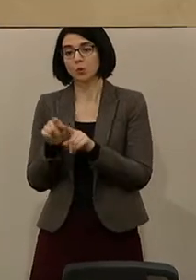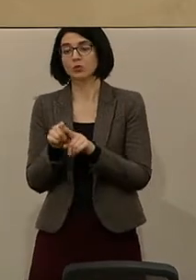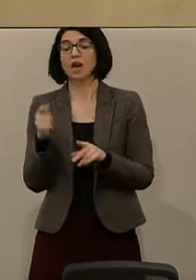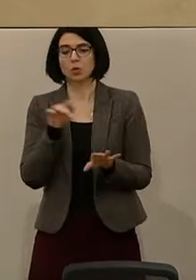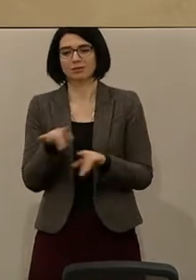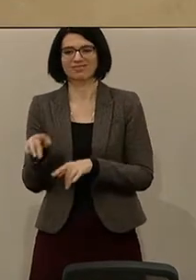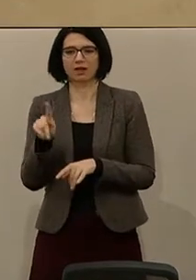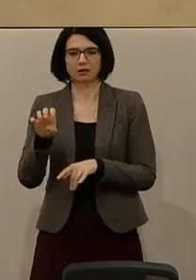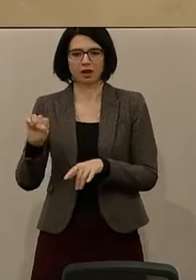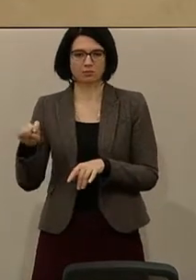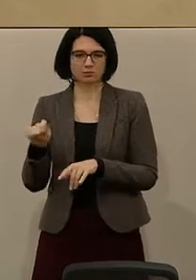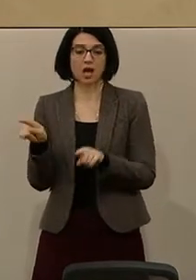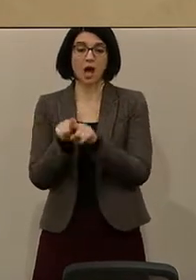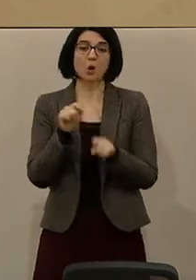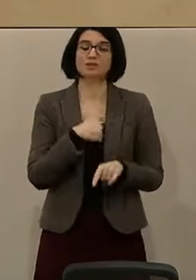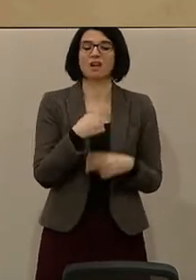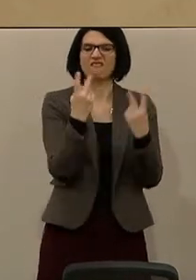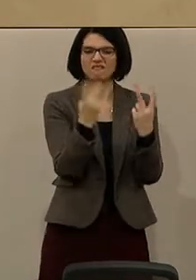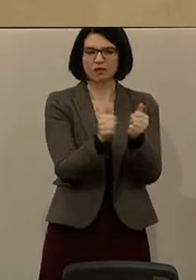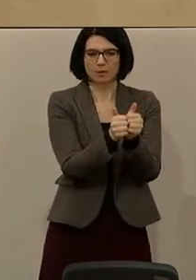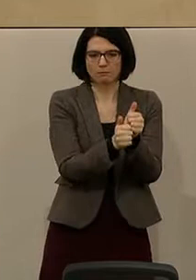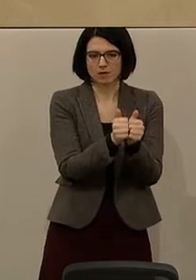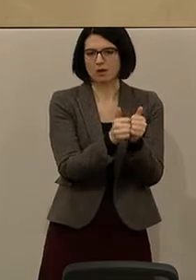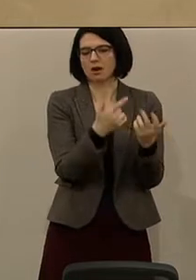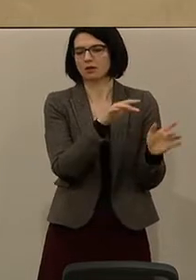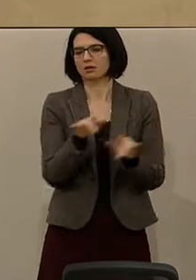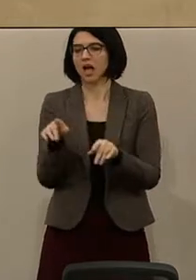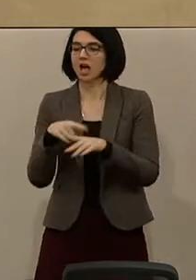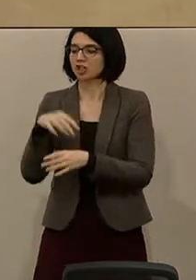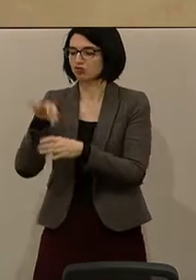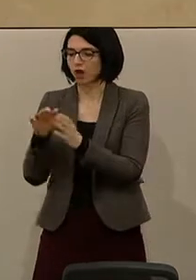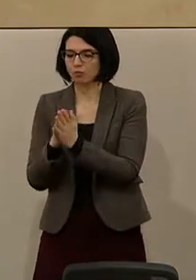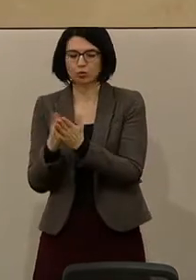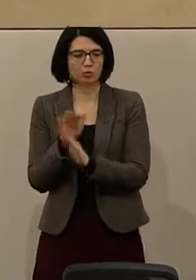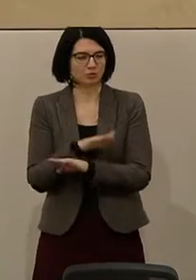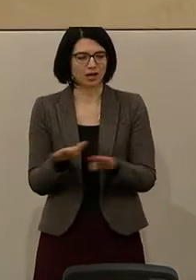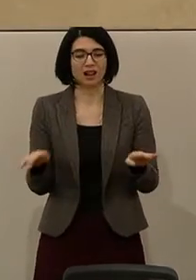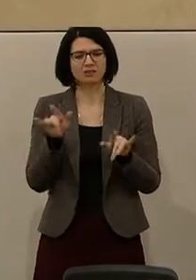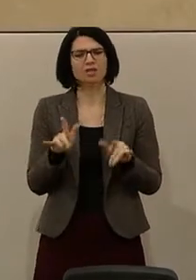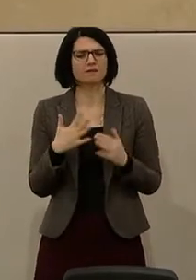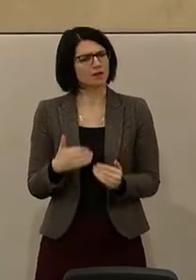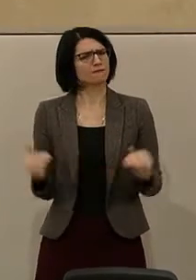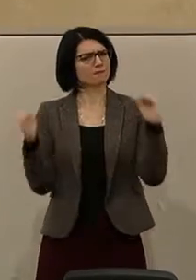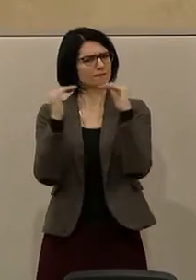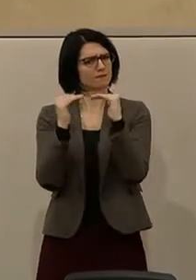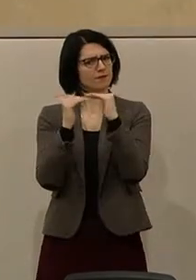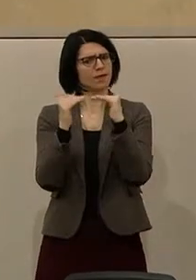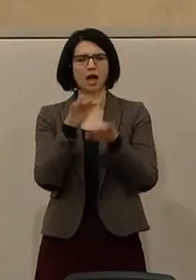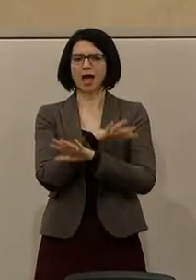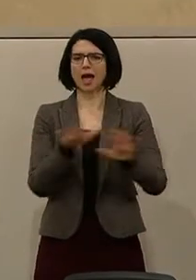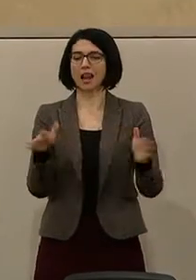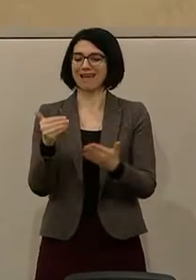Detto natürlich auch bei Wertpapieren, bei Sparbüchern, die du angesprochen hast. Ich glaube, das ist nicht mehr als fair, dass alle